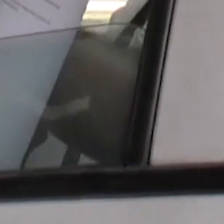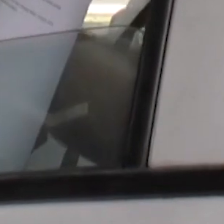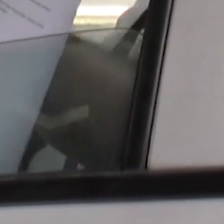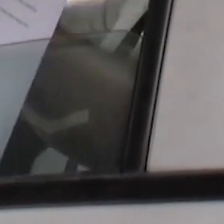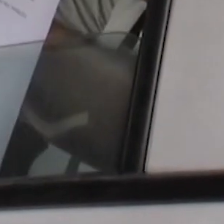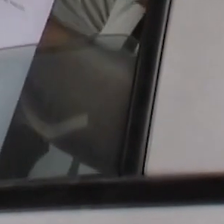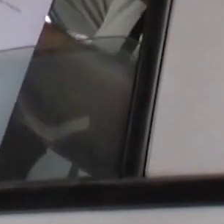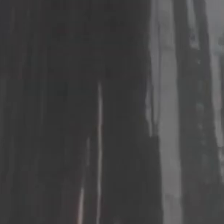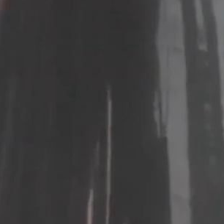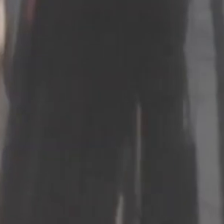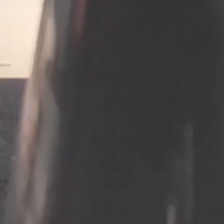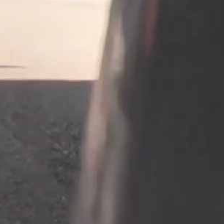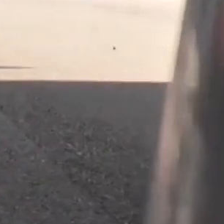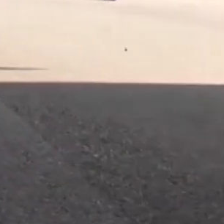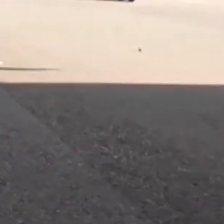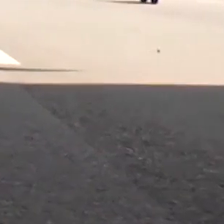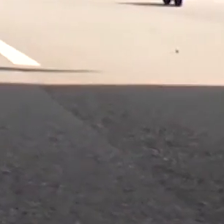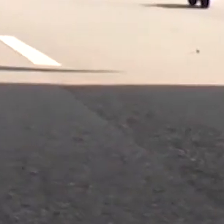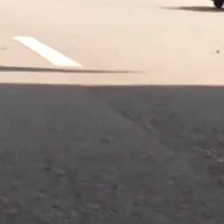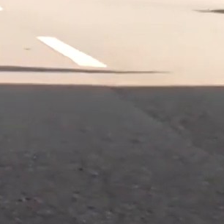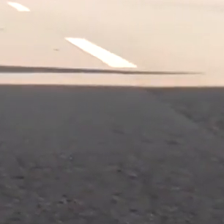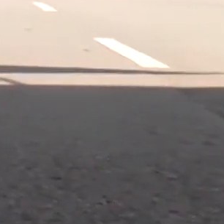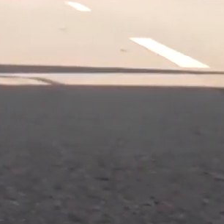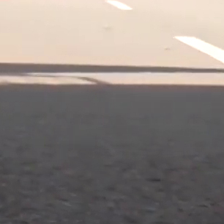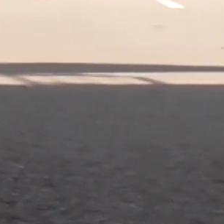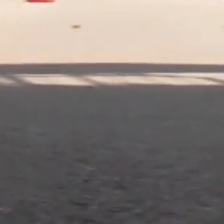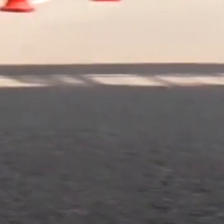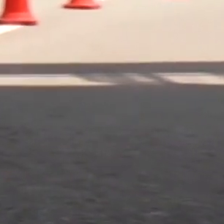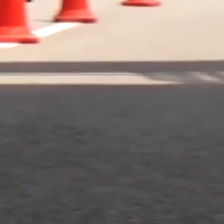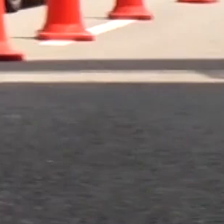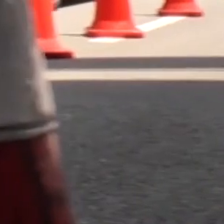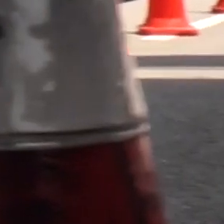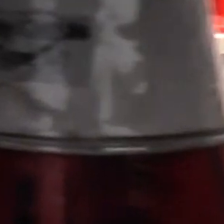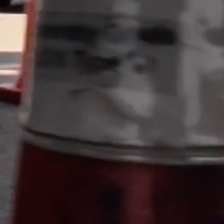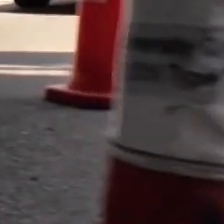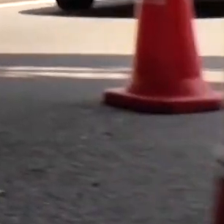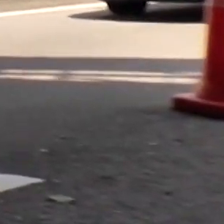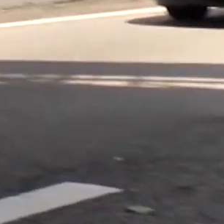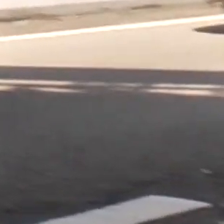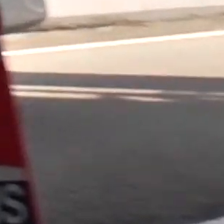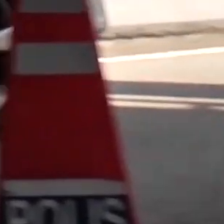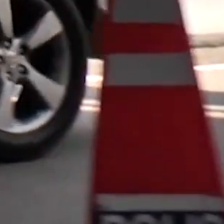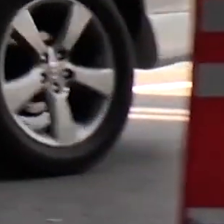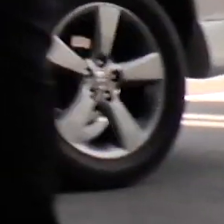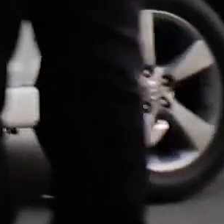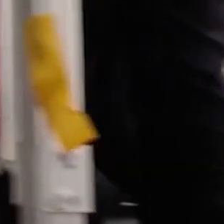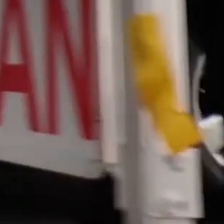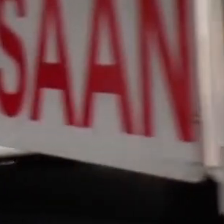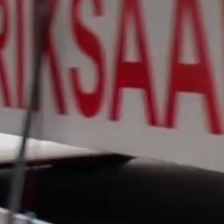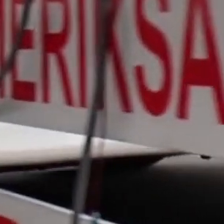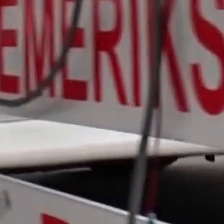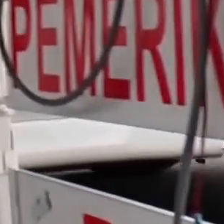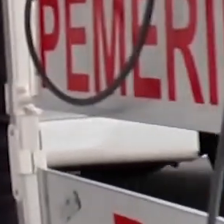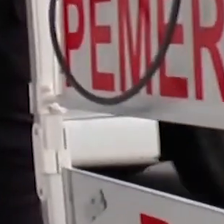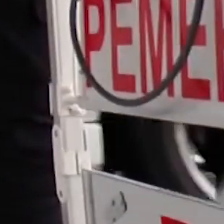menasihatkan kerajaan. InsyaAllah selepas menerima nasihat daripada KKM pastinya kerajaan akan membuat keputusan dan